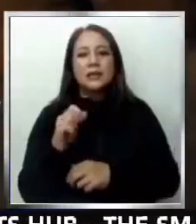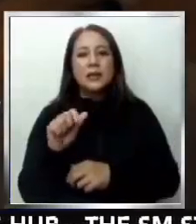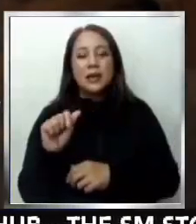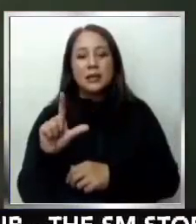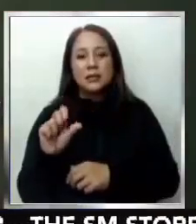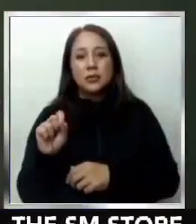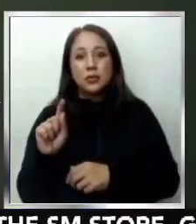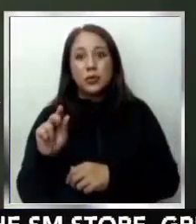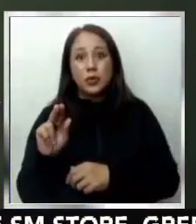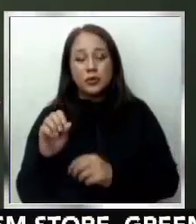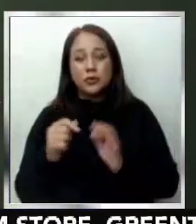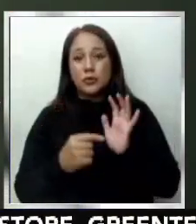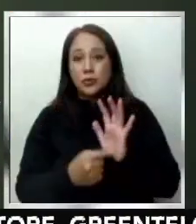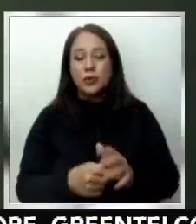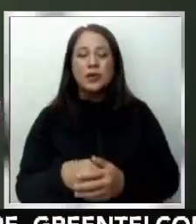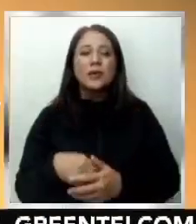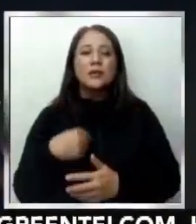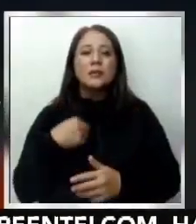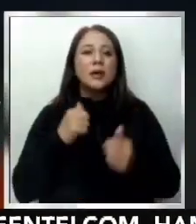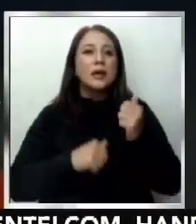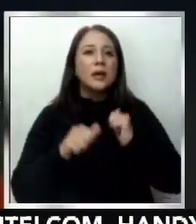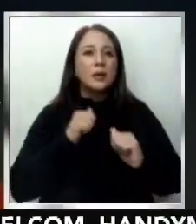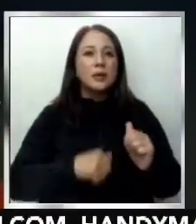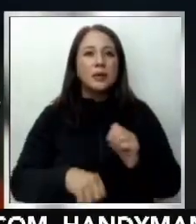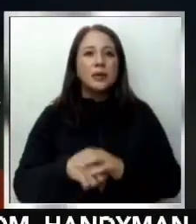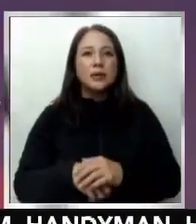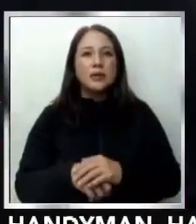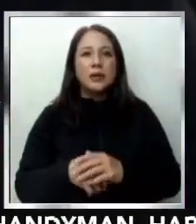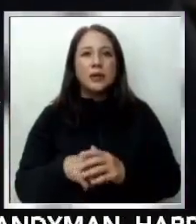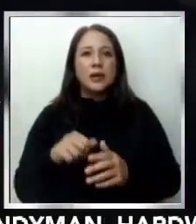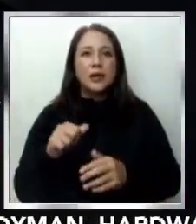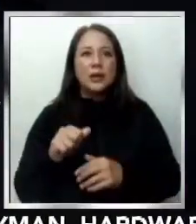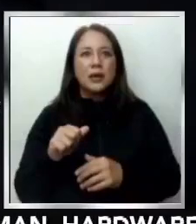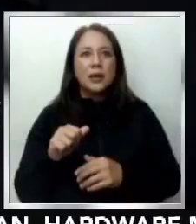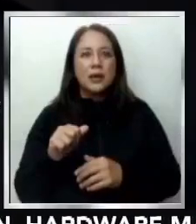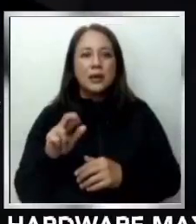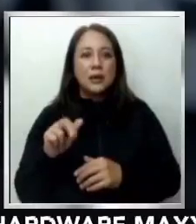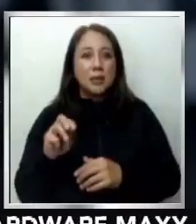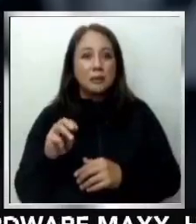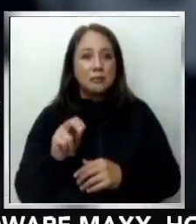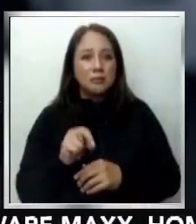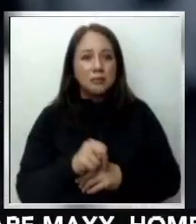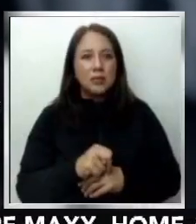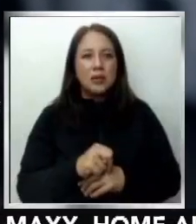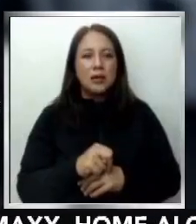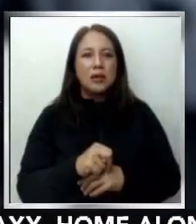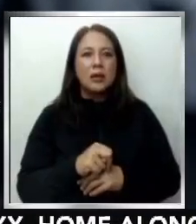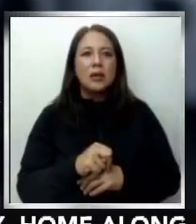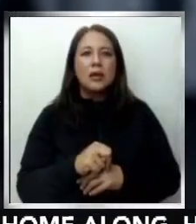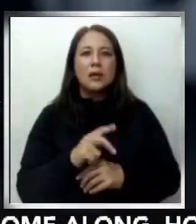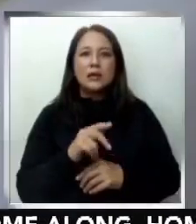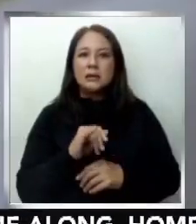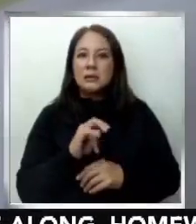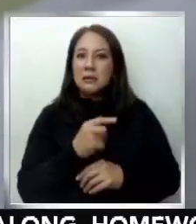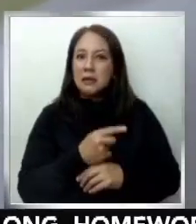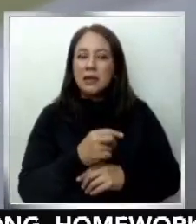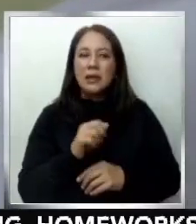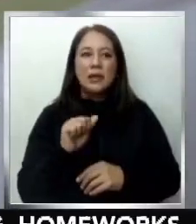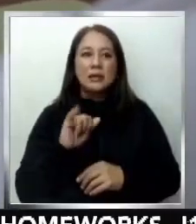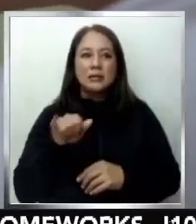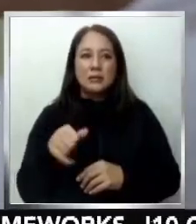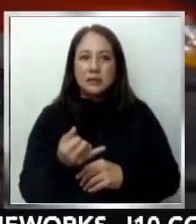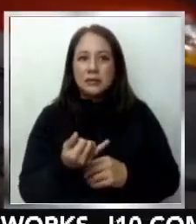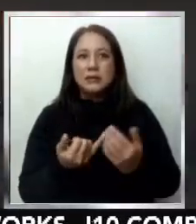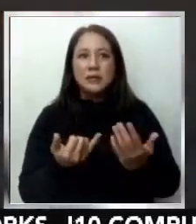ang Sparkle artist na sina Abdul Rahman, Migs Cuaderno, Larkin Castor at AZ Martinez sa episode na The Two